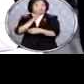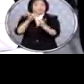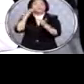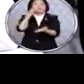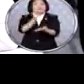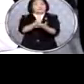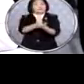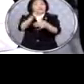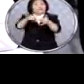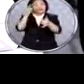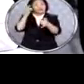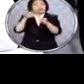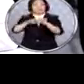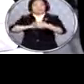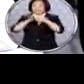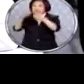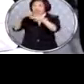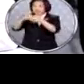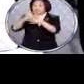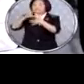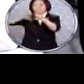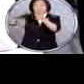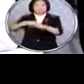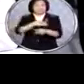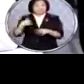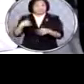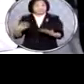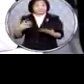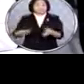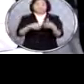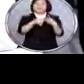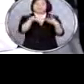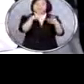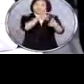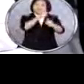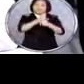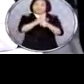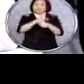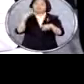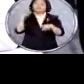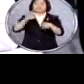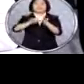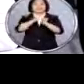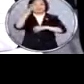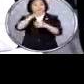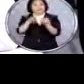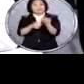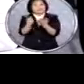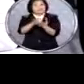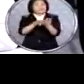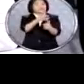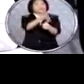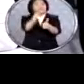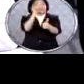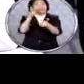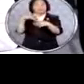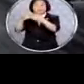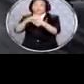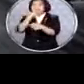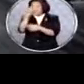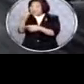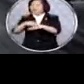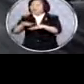要求中国撤除飞弹吗？马英九先生，您接受《时代》杂志专访时不排除访问中国，但是您